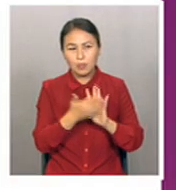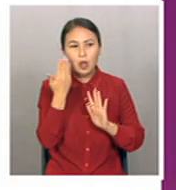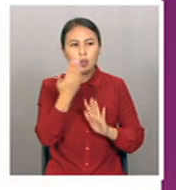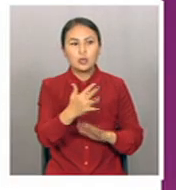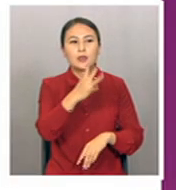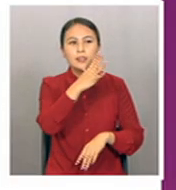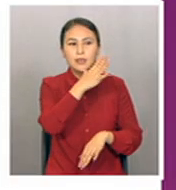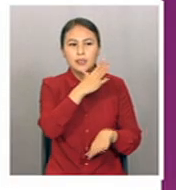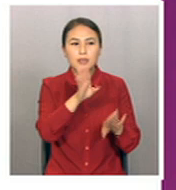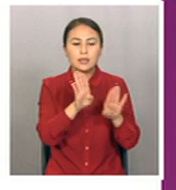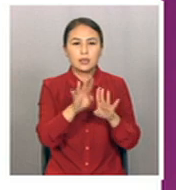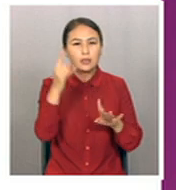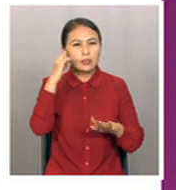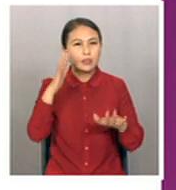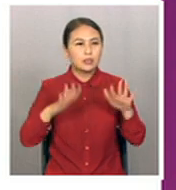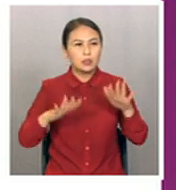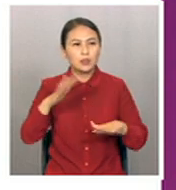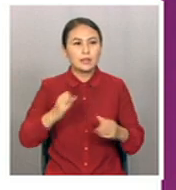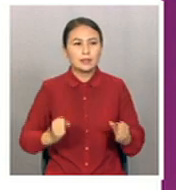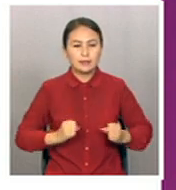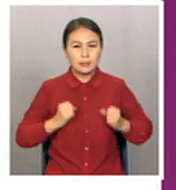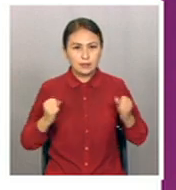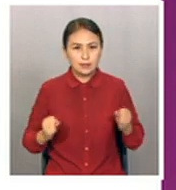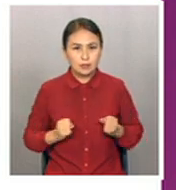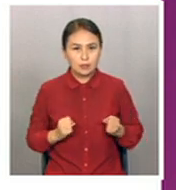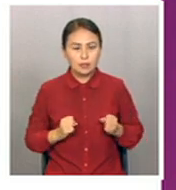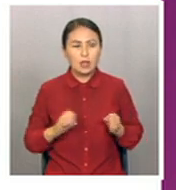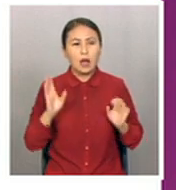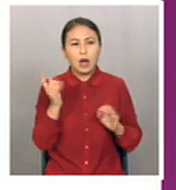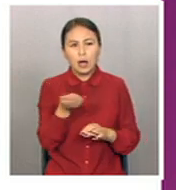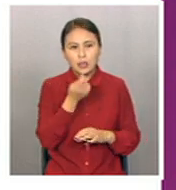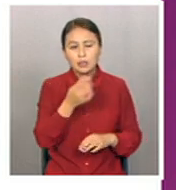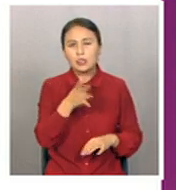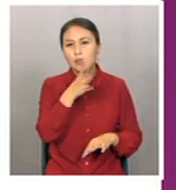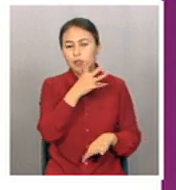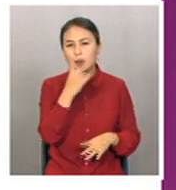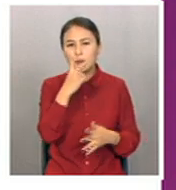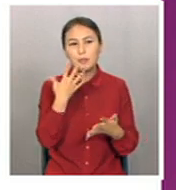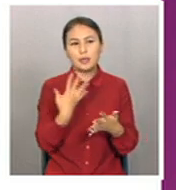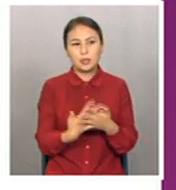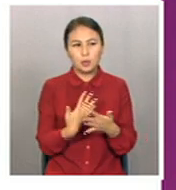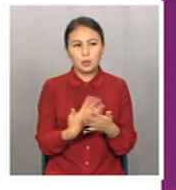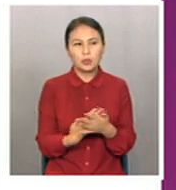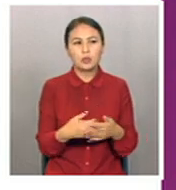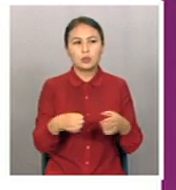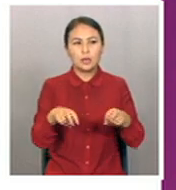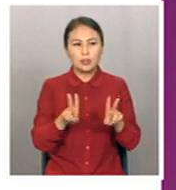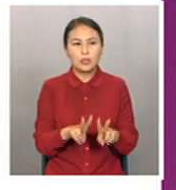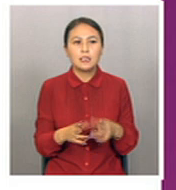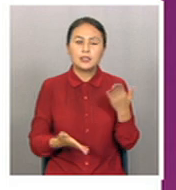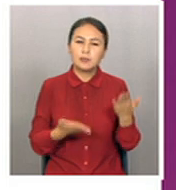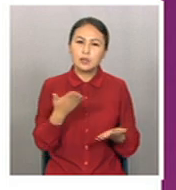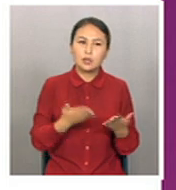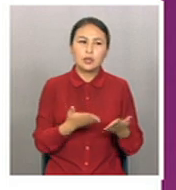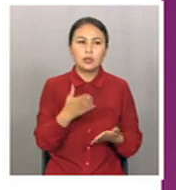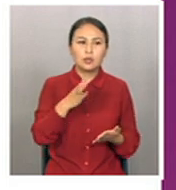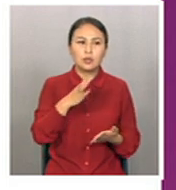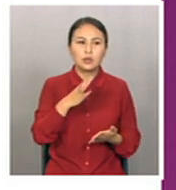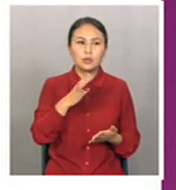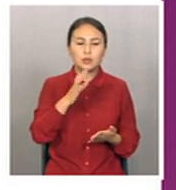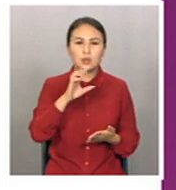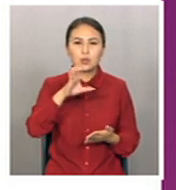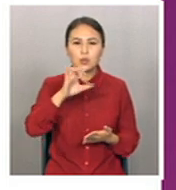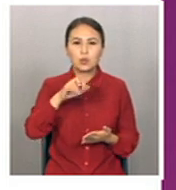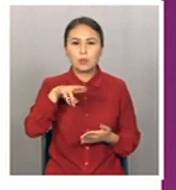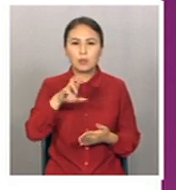түсініп, сол сәтті елестетуге тырысыңыз. Аз да болса бір көрініс орнайды, немесе